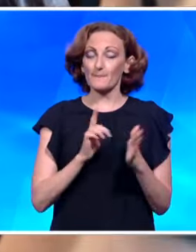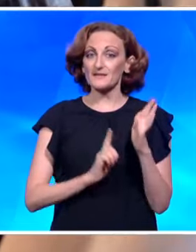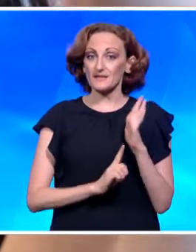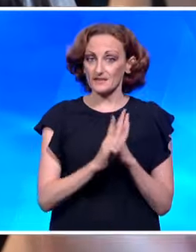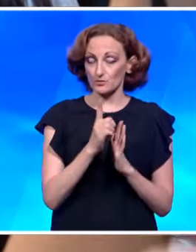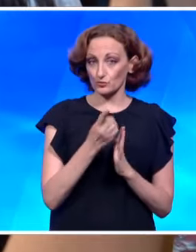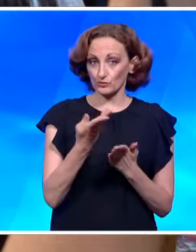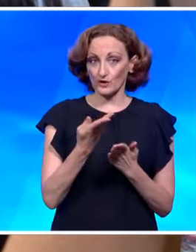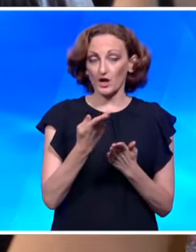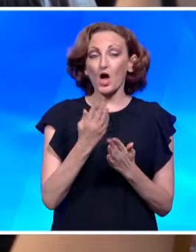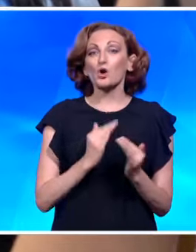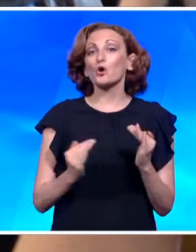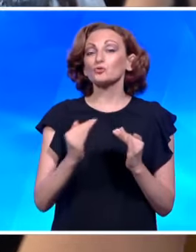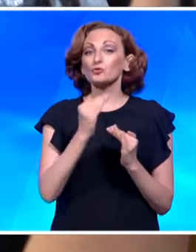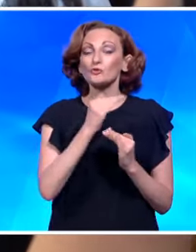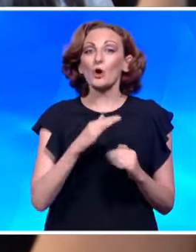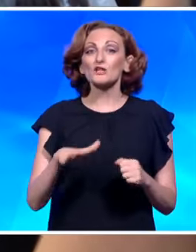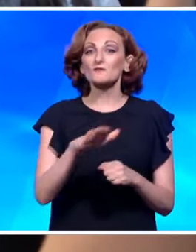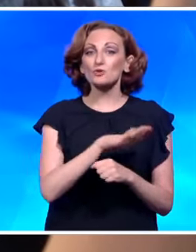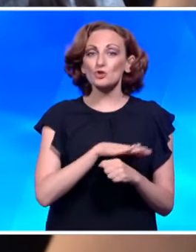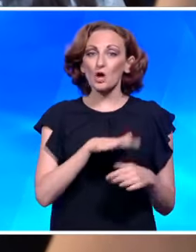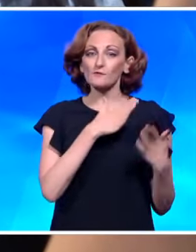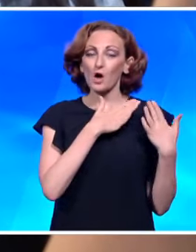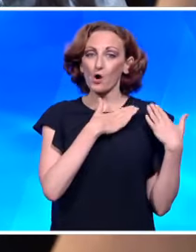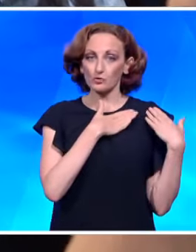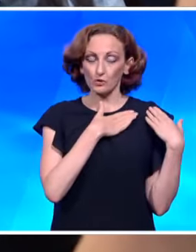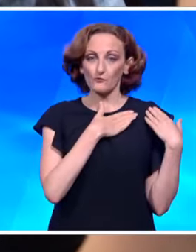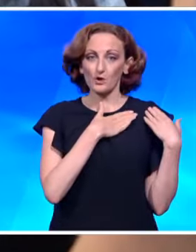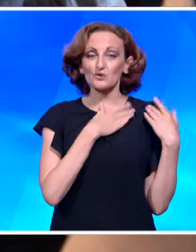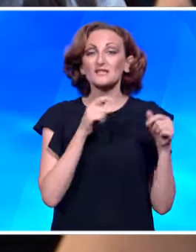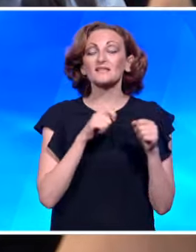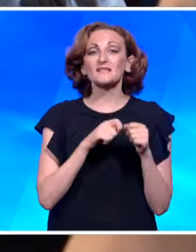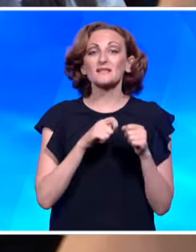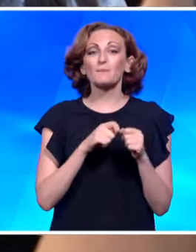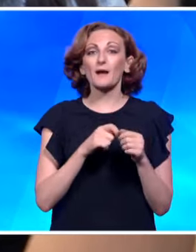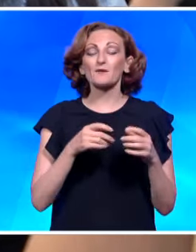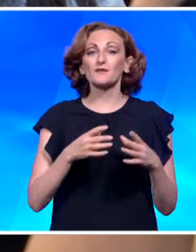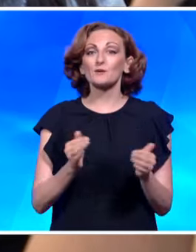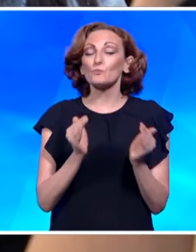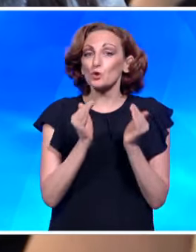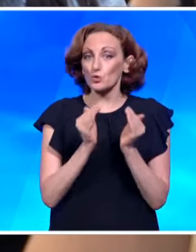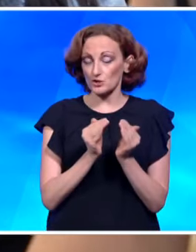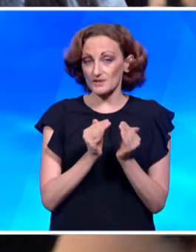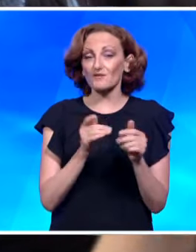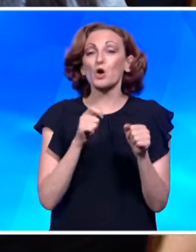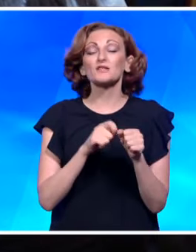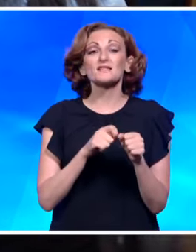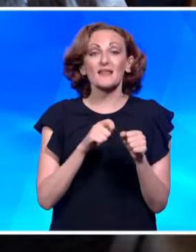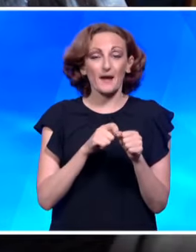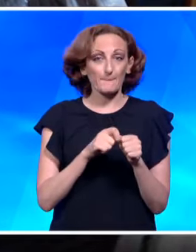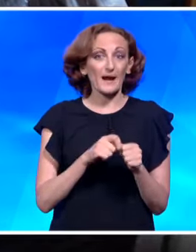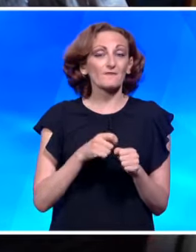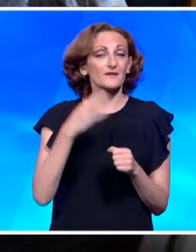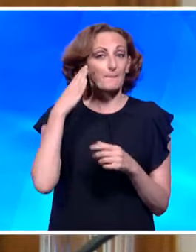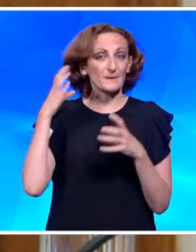ви натовари обаче и с основната отговорност по формиране на мнозинство и съставяне на правителство.